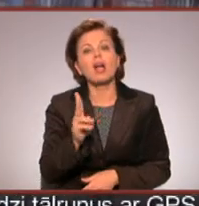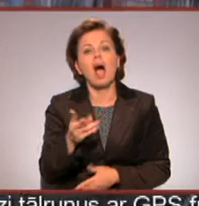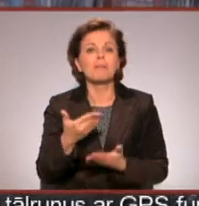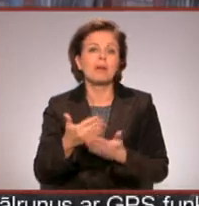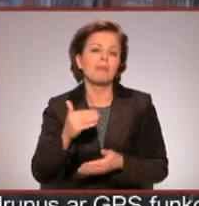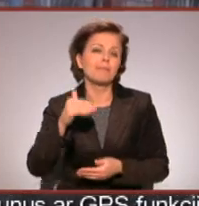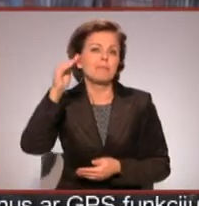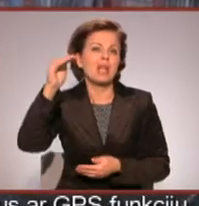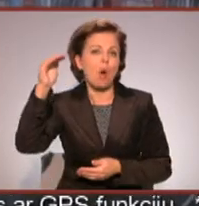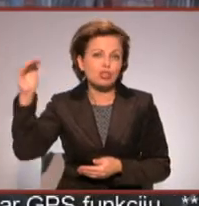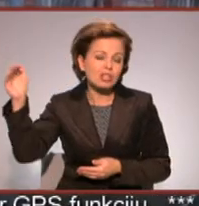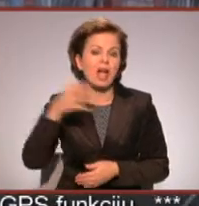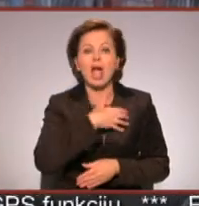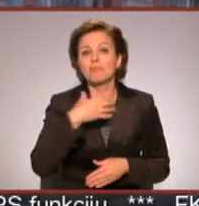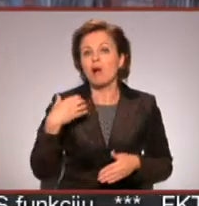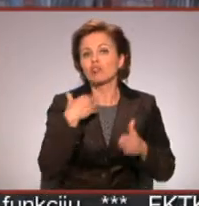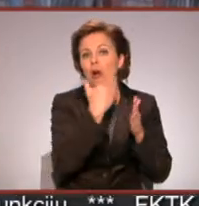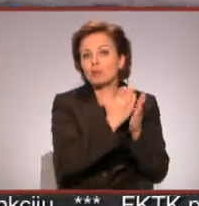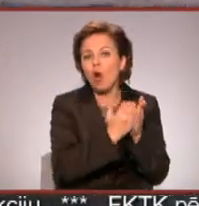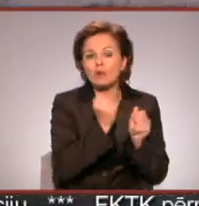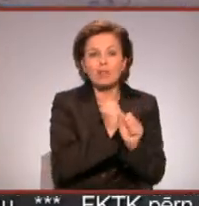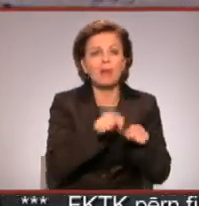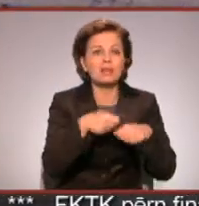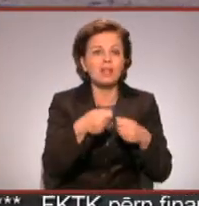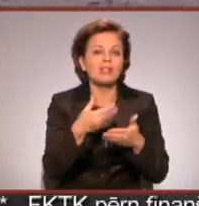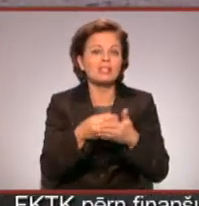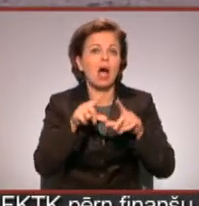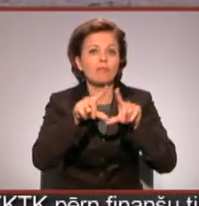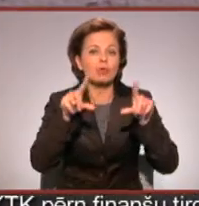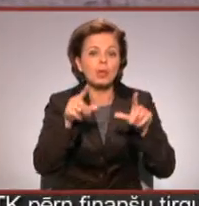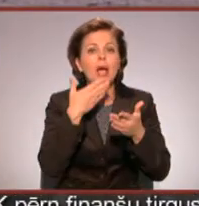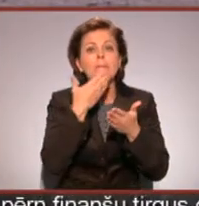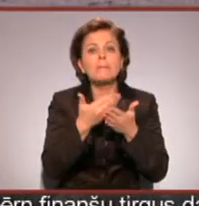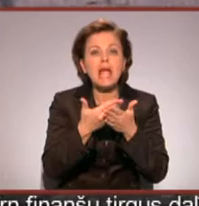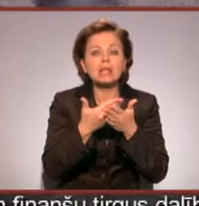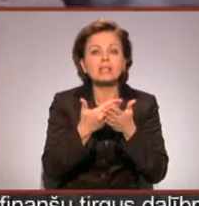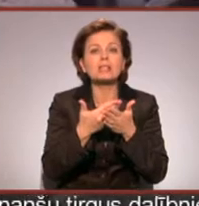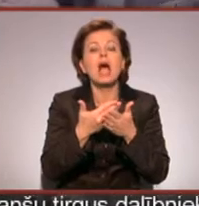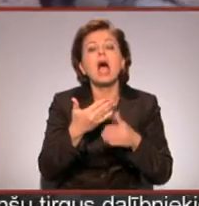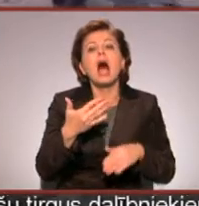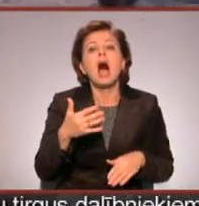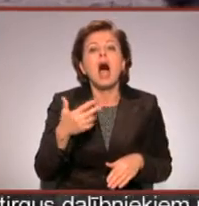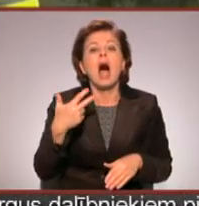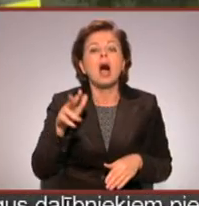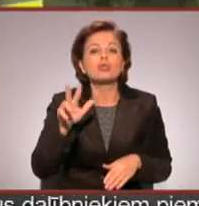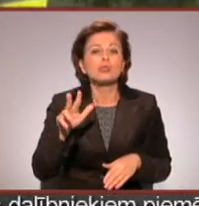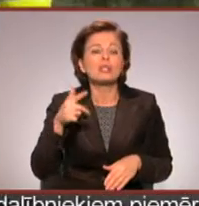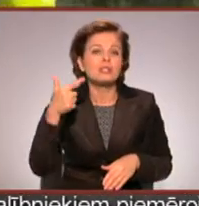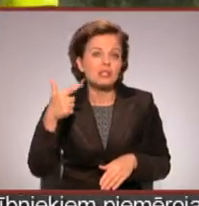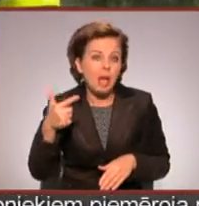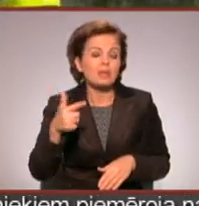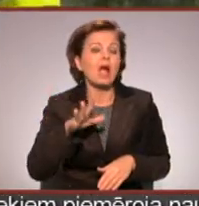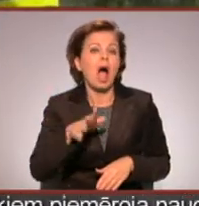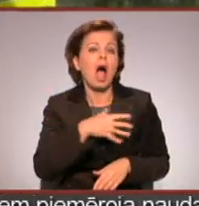cilvēku. Turpretī pašvaldības programmā darba devēji savos uzņēmumos pieteica 87 darba vietas. Vairāk nekā pašvaldībai